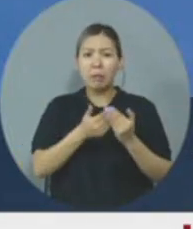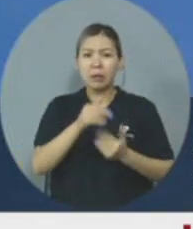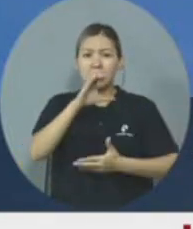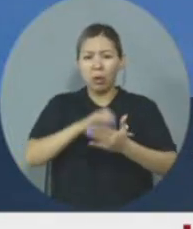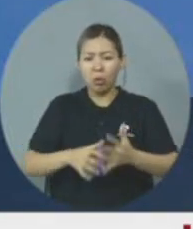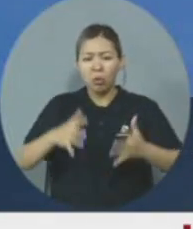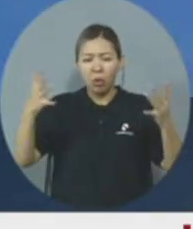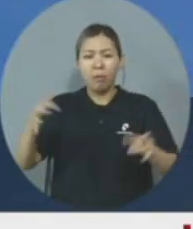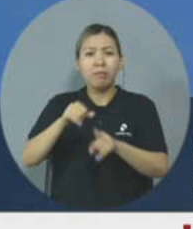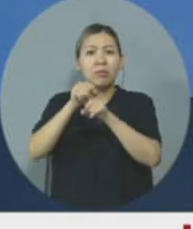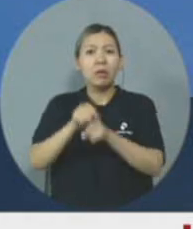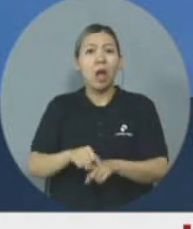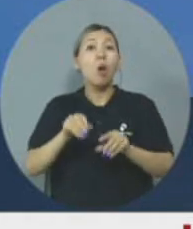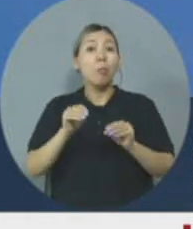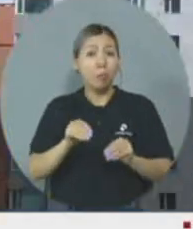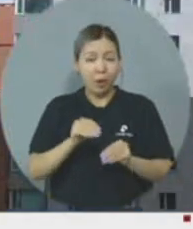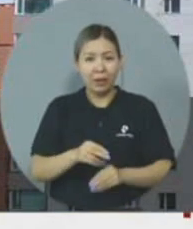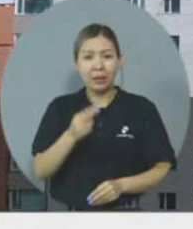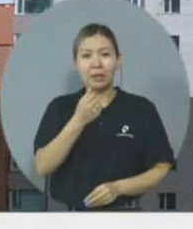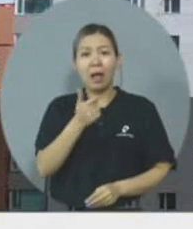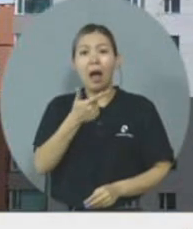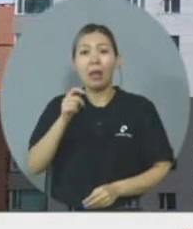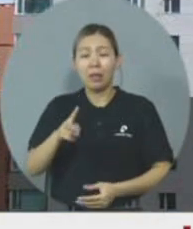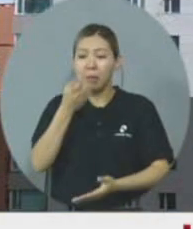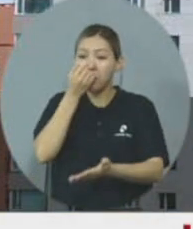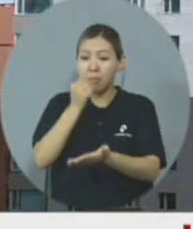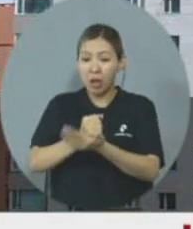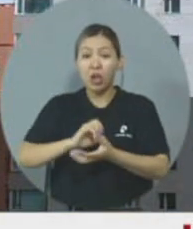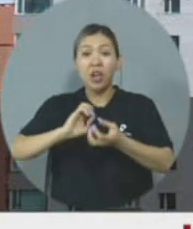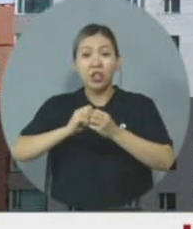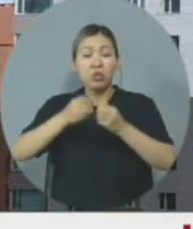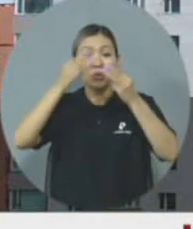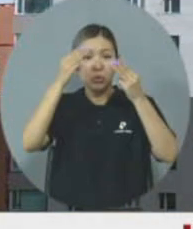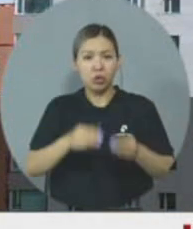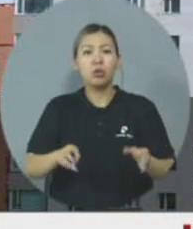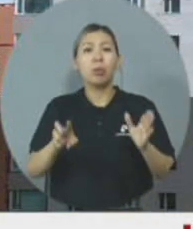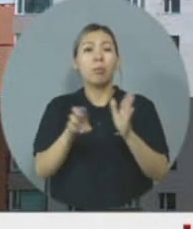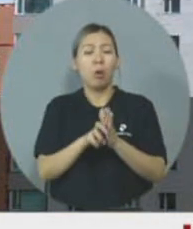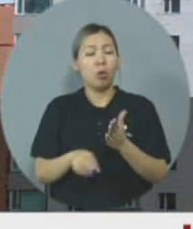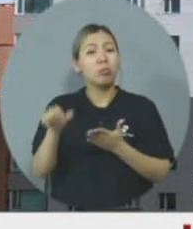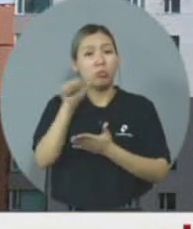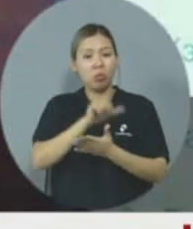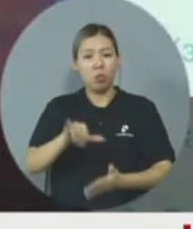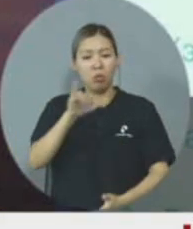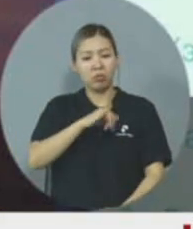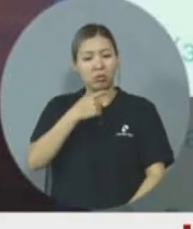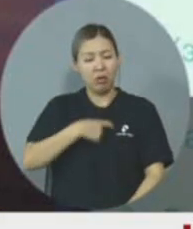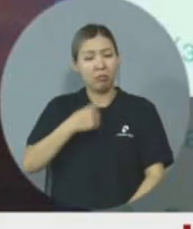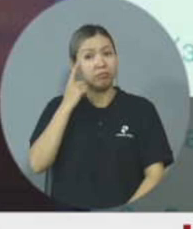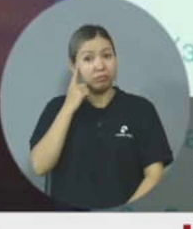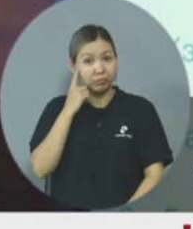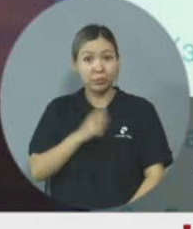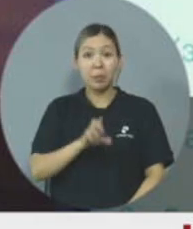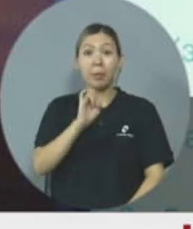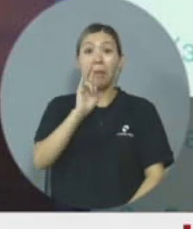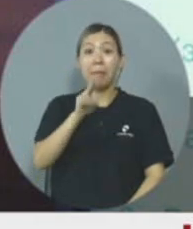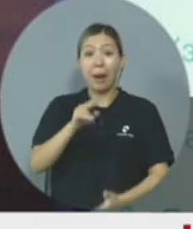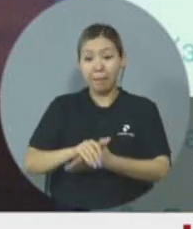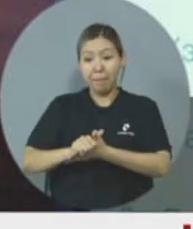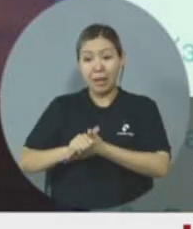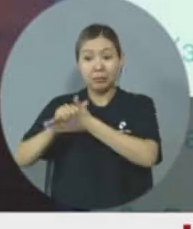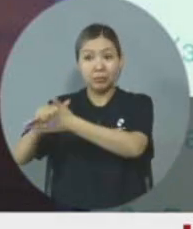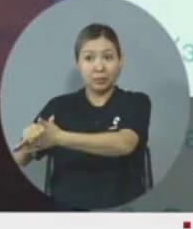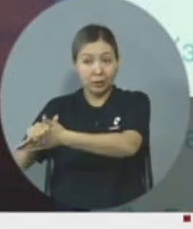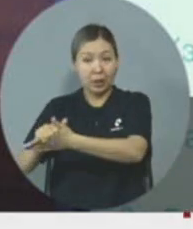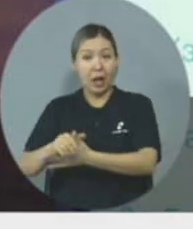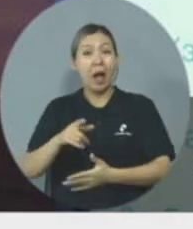болдгийг даатгалын баталгаагаар шийдэх бүрэн боломжтой гэж улсын хурлын гишүүд үздэг. Энэ банкны барьцаа баталгааг халах, байрны